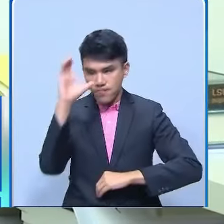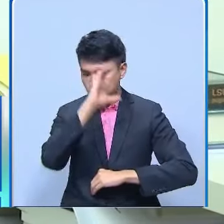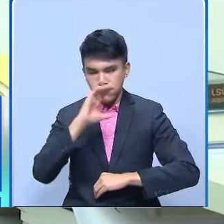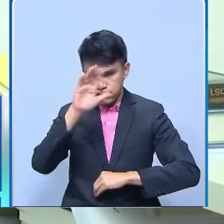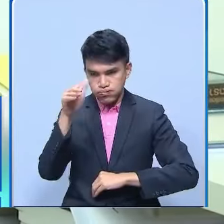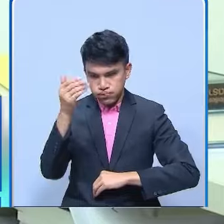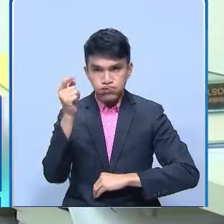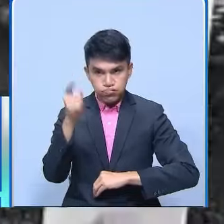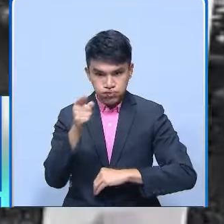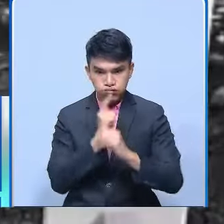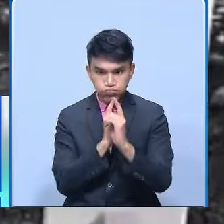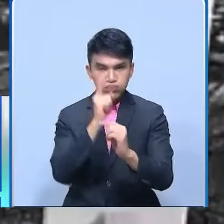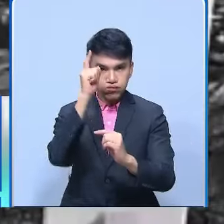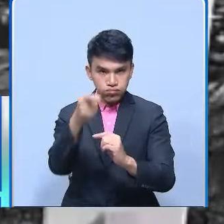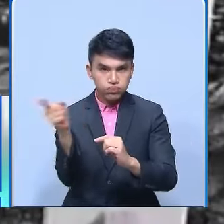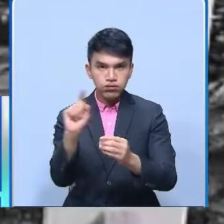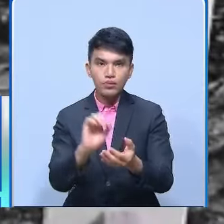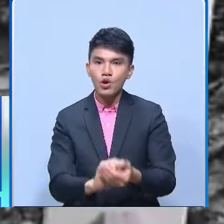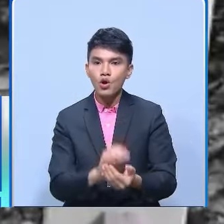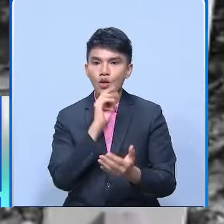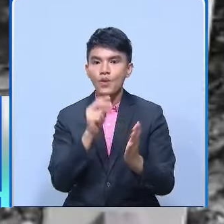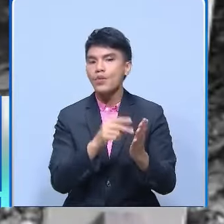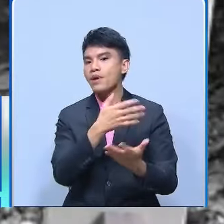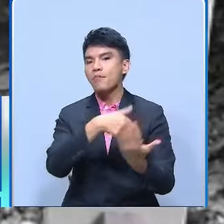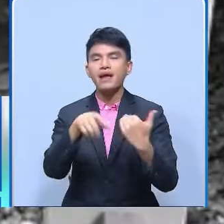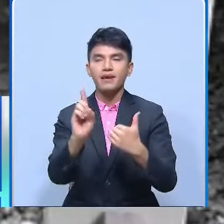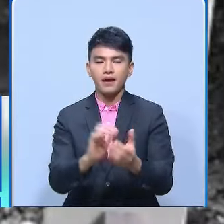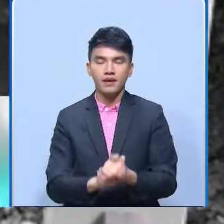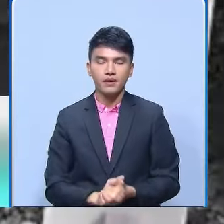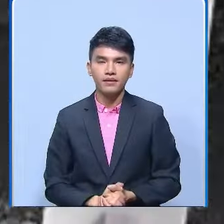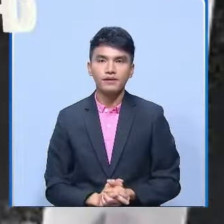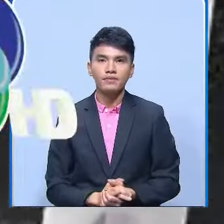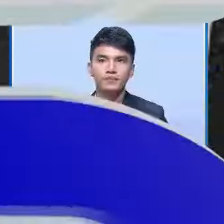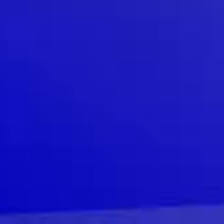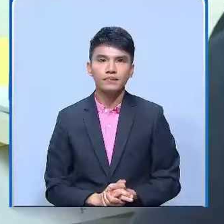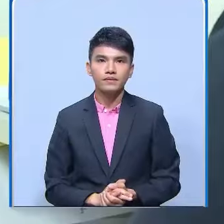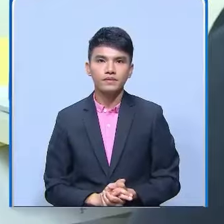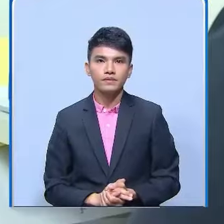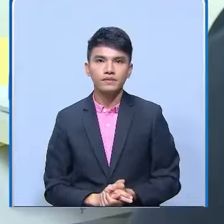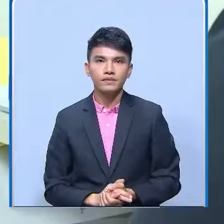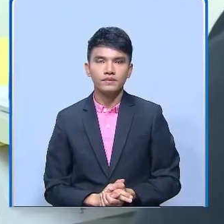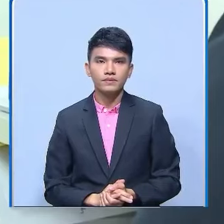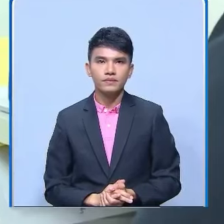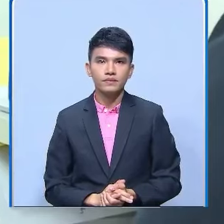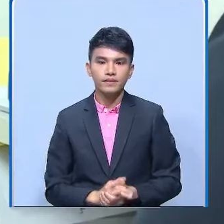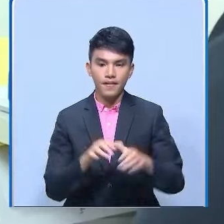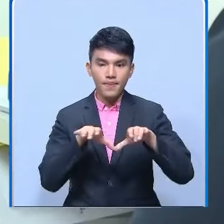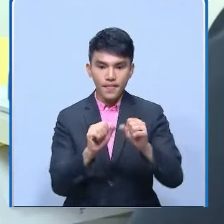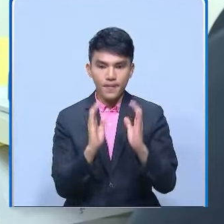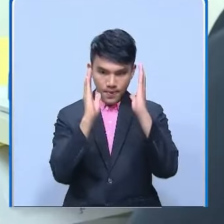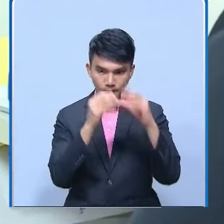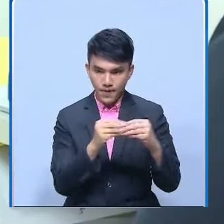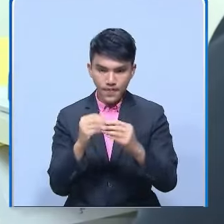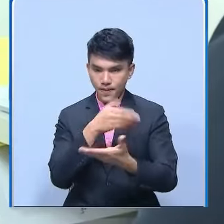จริงตามที่พูดไแล้วถ้าวิ่งหนีจริงวิ่งไปทางไหนนะครับเราก็ได้ตัวคนที่พา